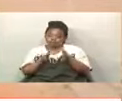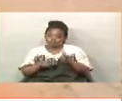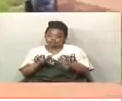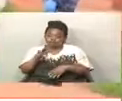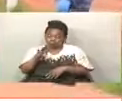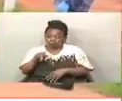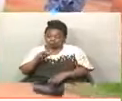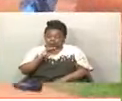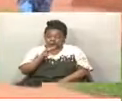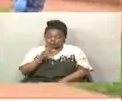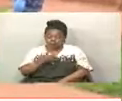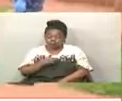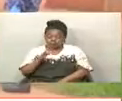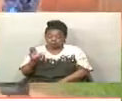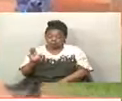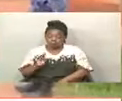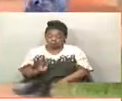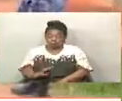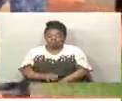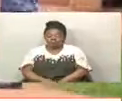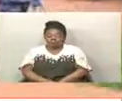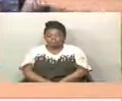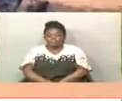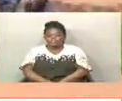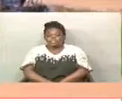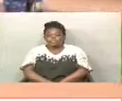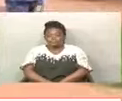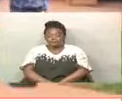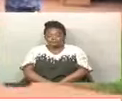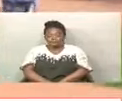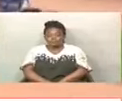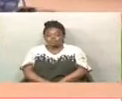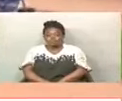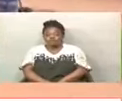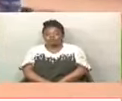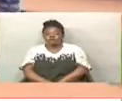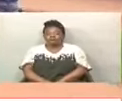ekibuga kyaitu Ismail Kasoha yakusakidde Glen Rwakede TV